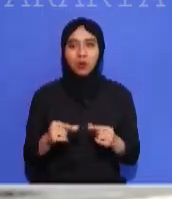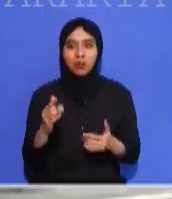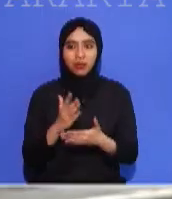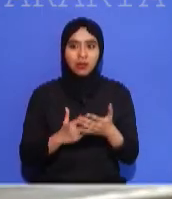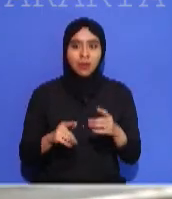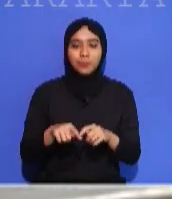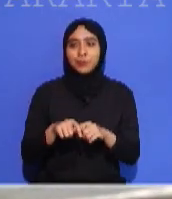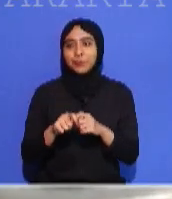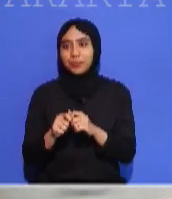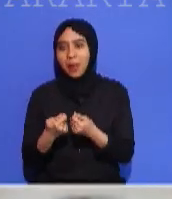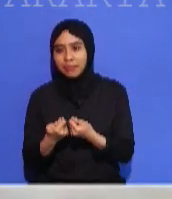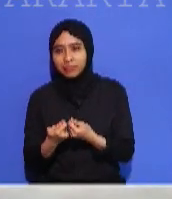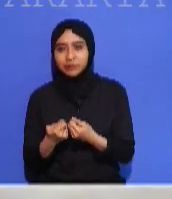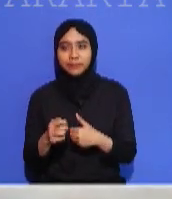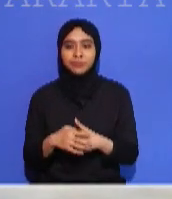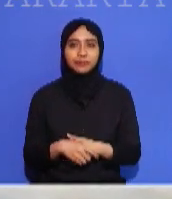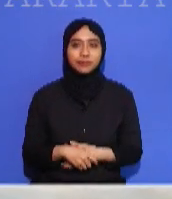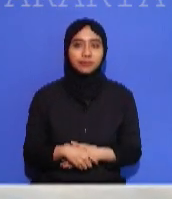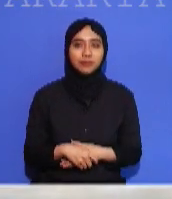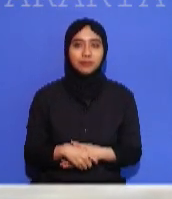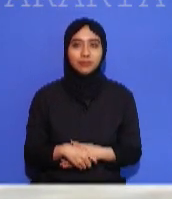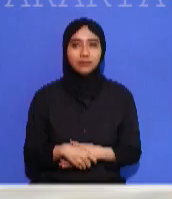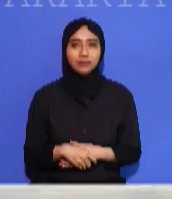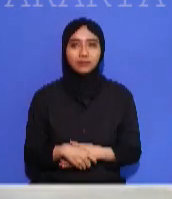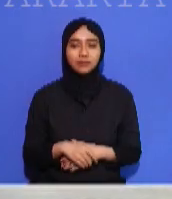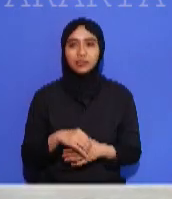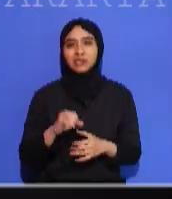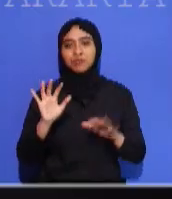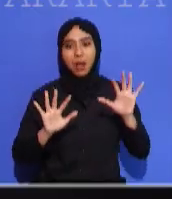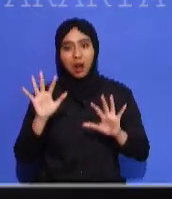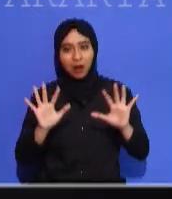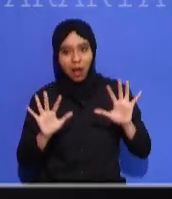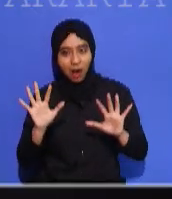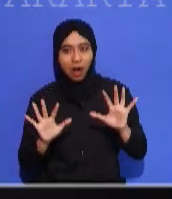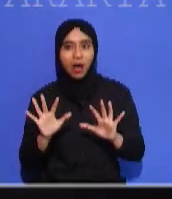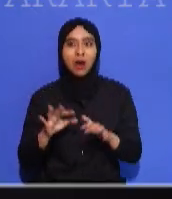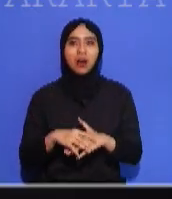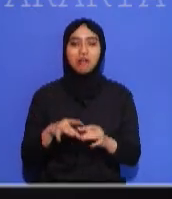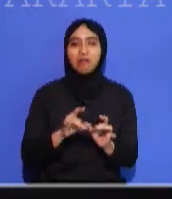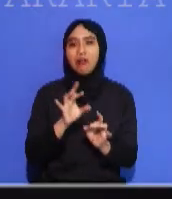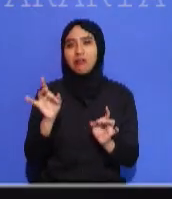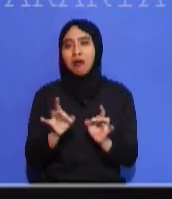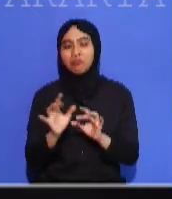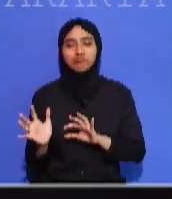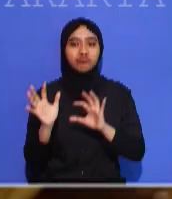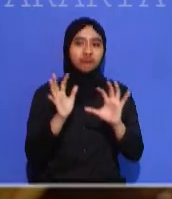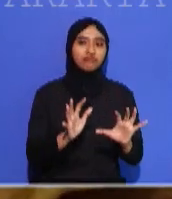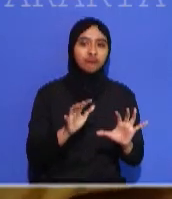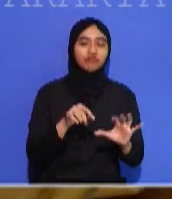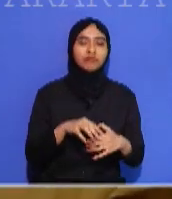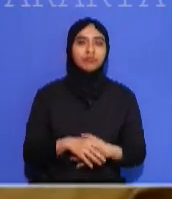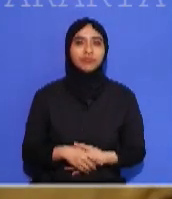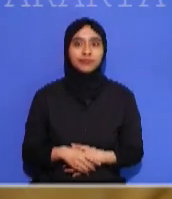jeporo maupun yang lain ada di Surabaya dan sebagainya kita lingkupnya Indonesia